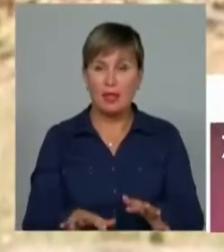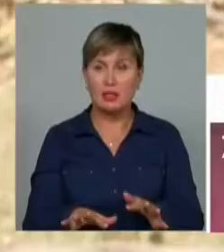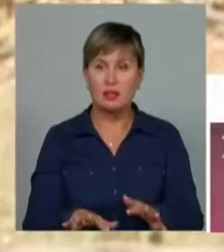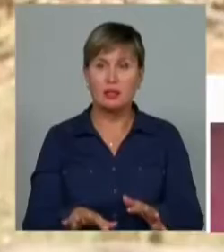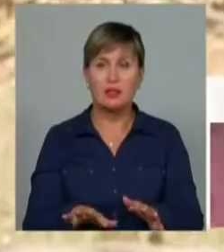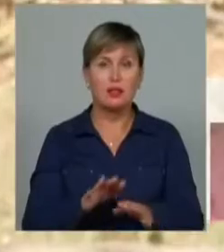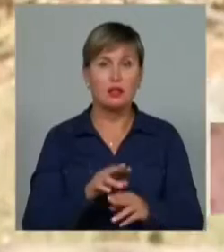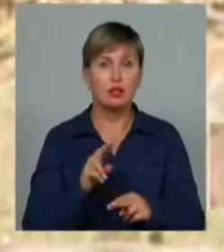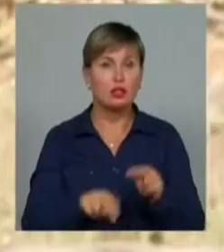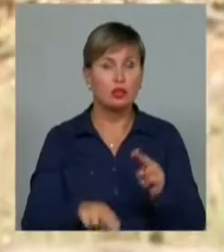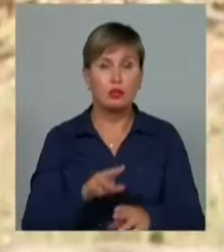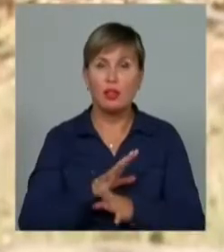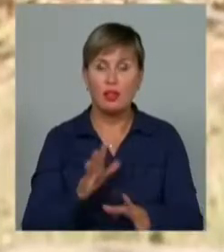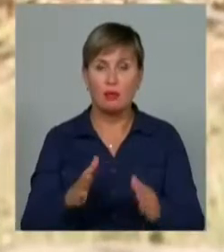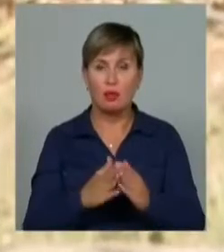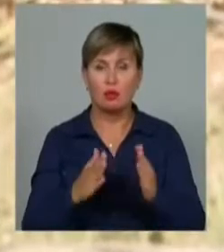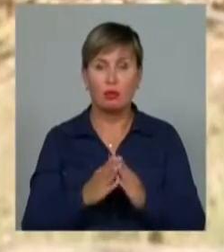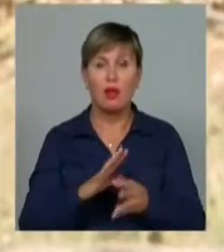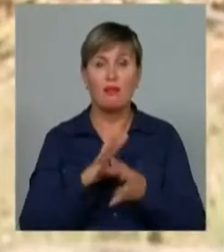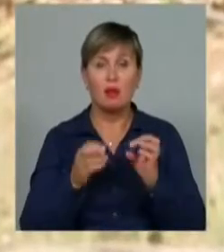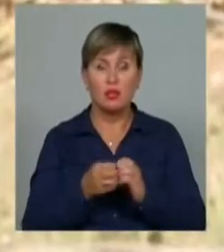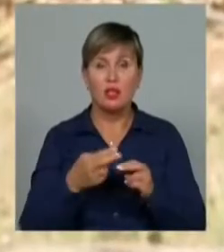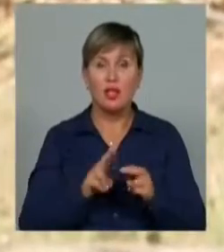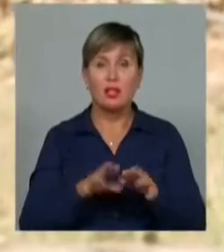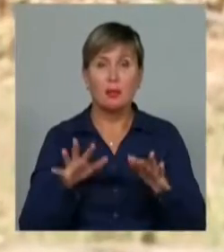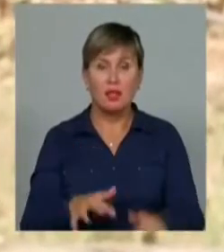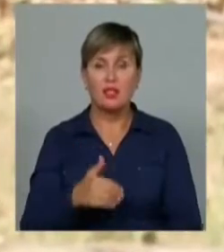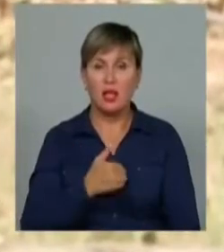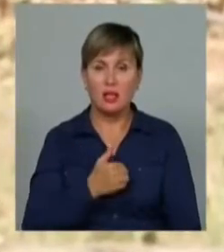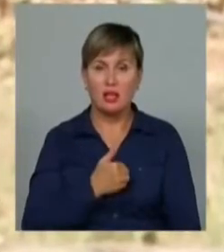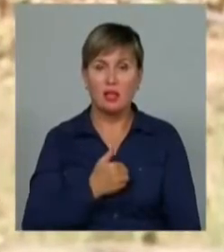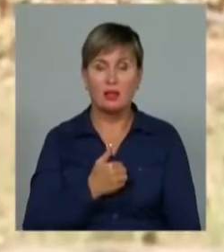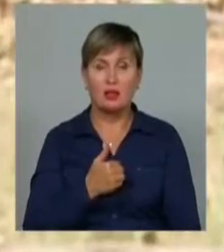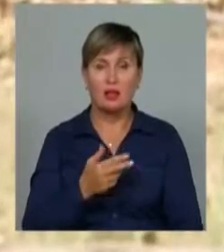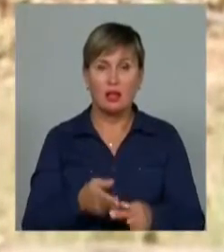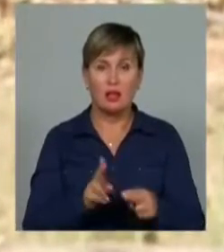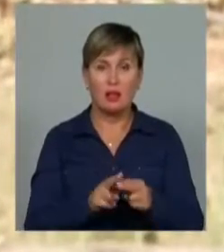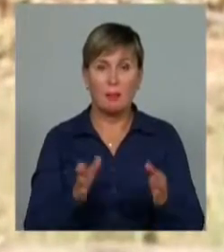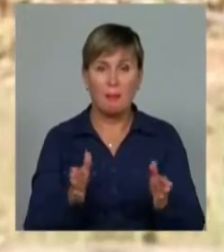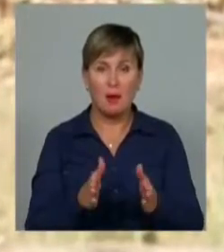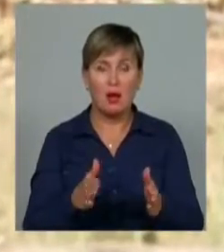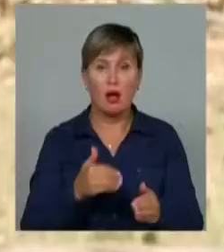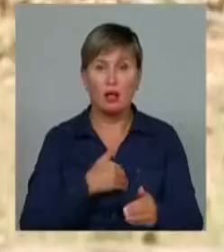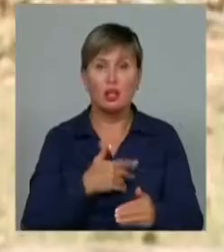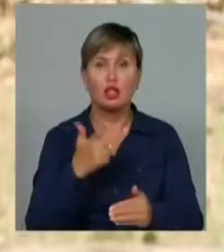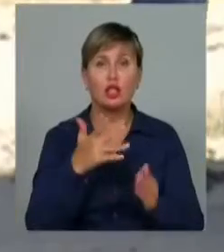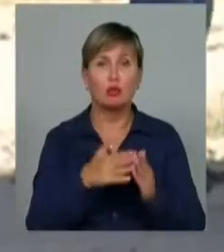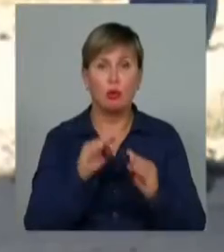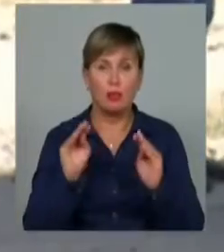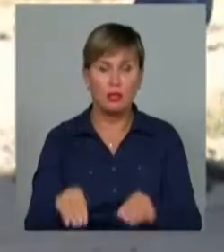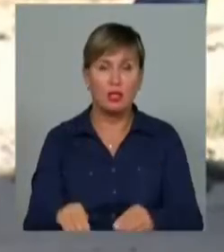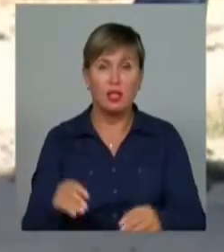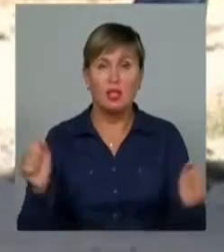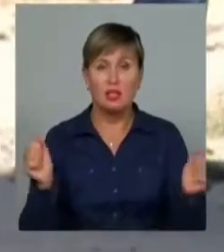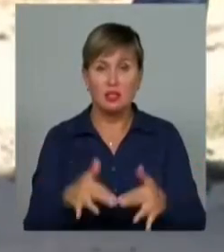не строили дом. Вообще, на этом месте хотят вот на этом маленьком пятачке построить 3 дома.